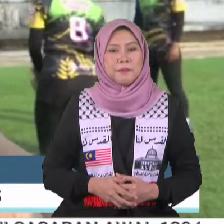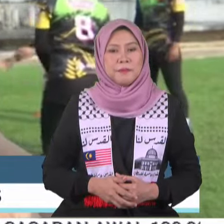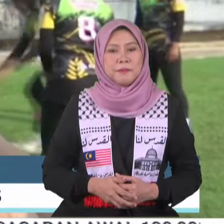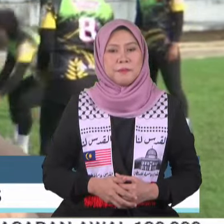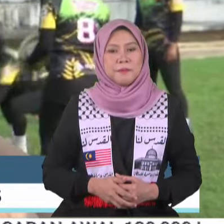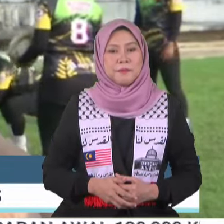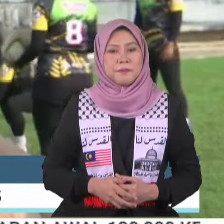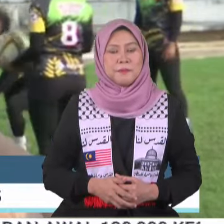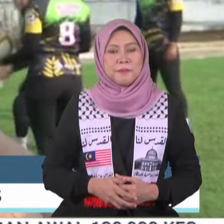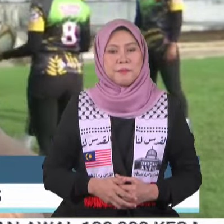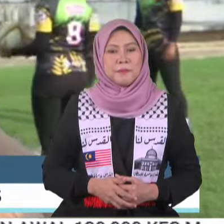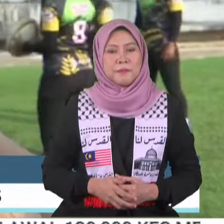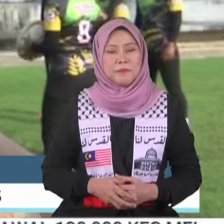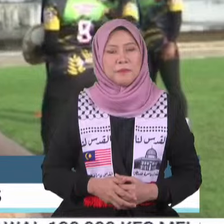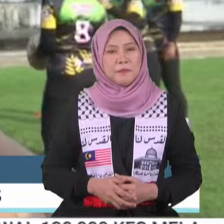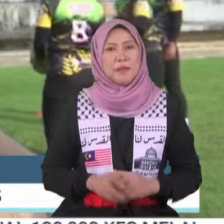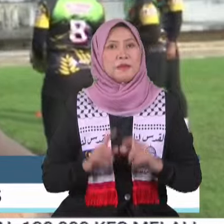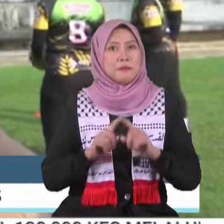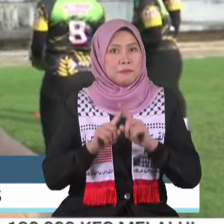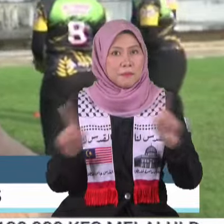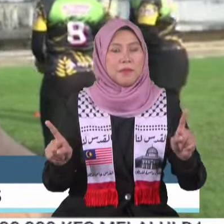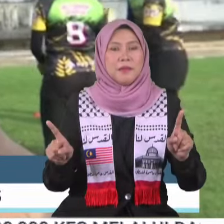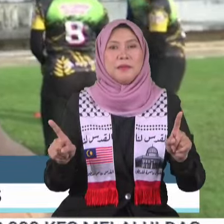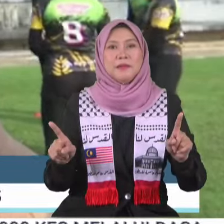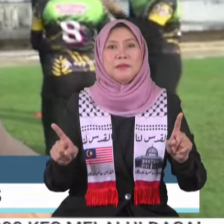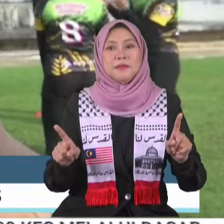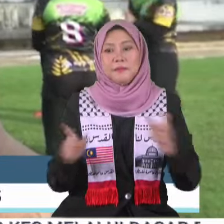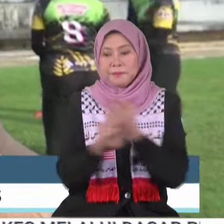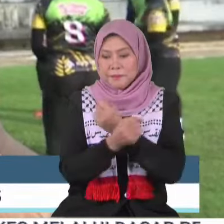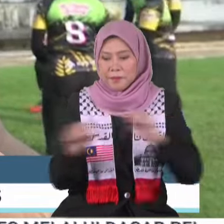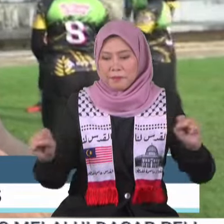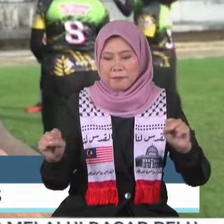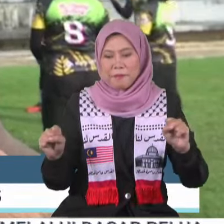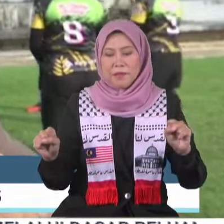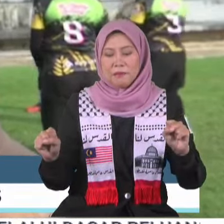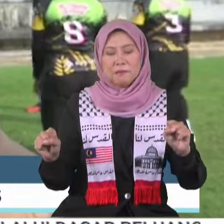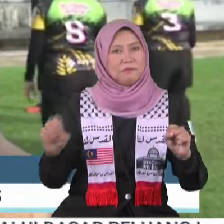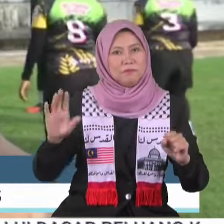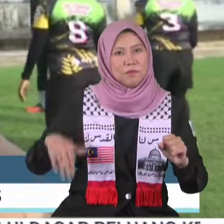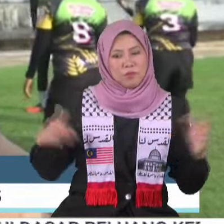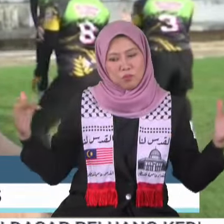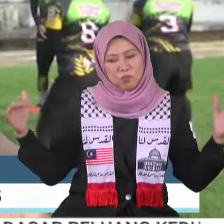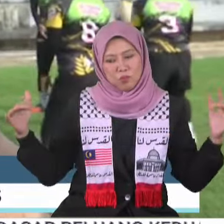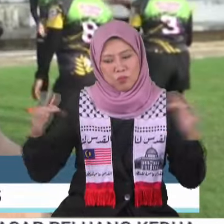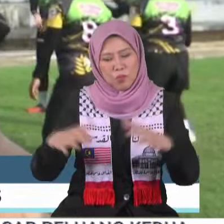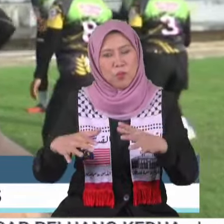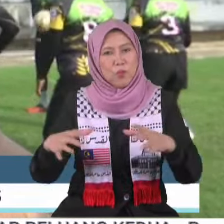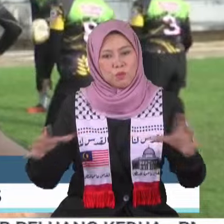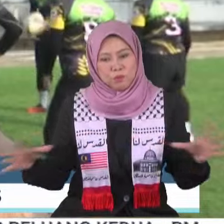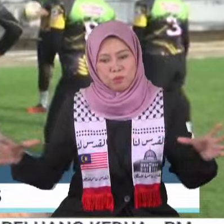apa ni orang kata, persiapan kita, kita tak dapat mengumpulkan pemain-pemain